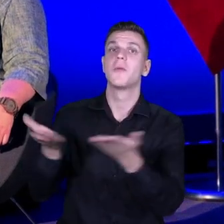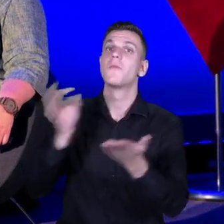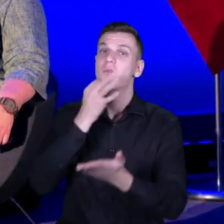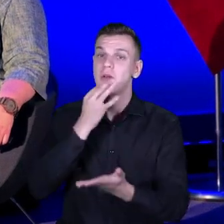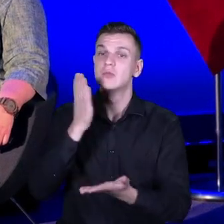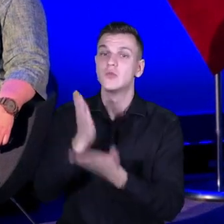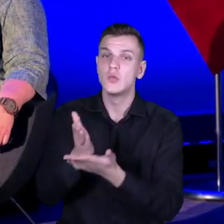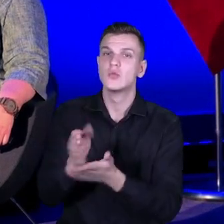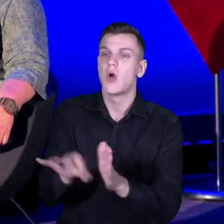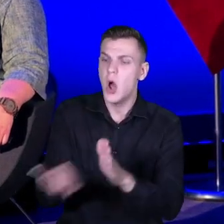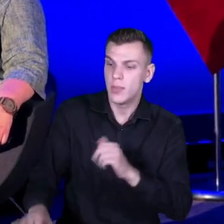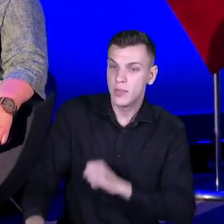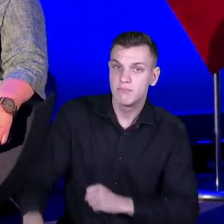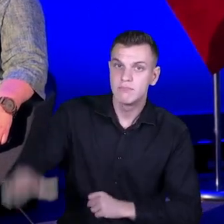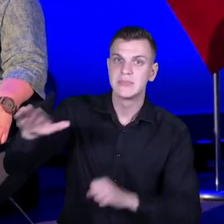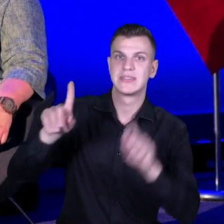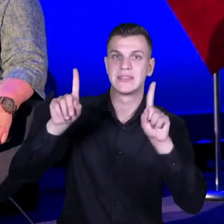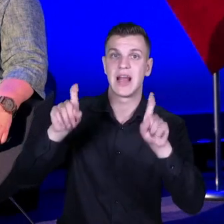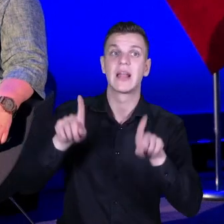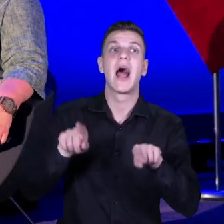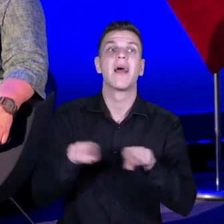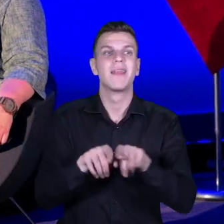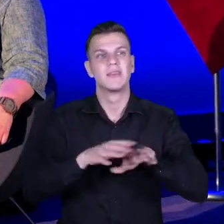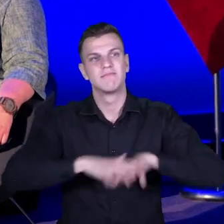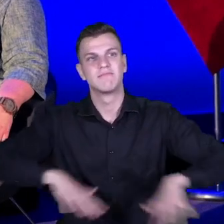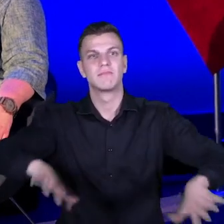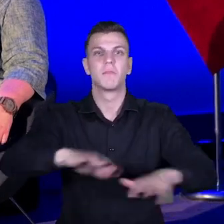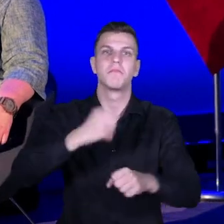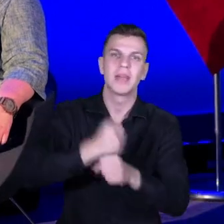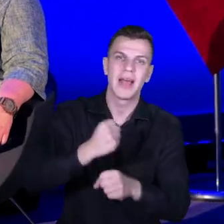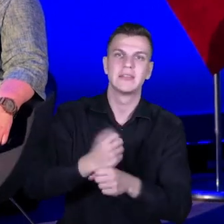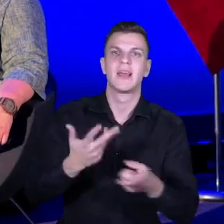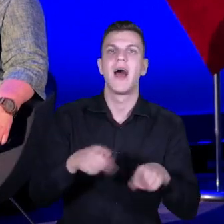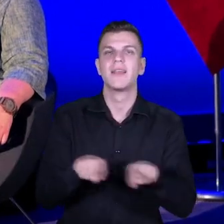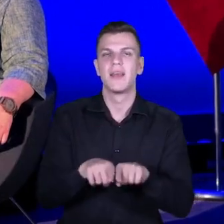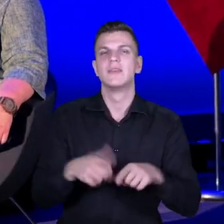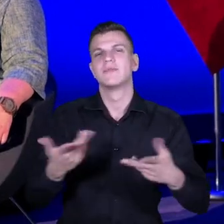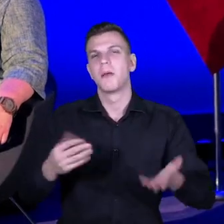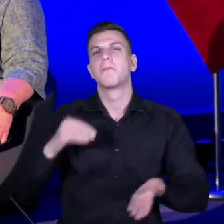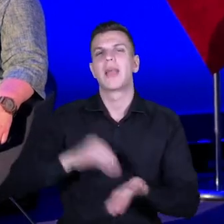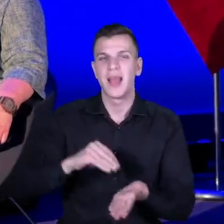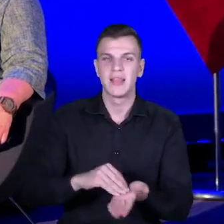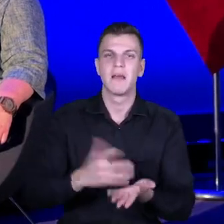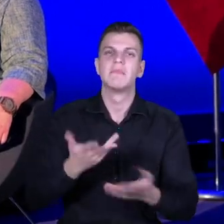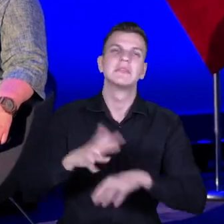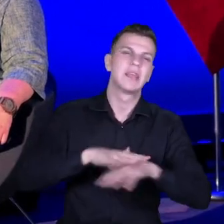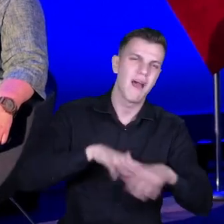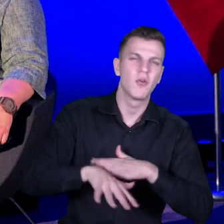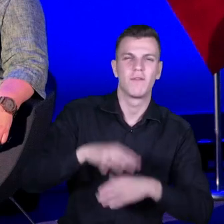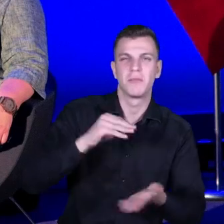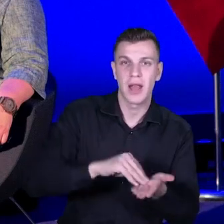najmłodszych lat, ale też w środowisku pracy i też podczas praktyk też i zawodowych, i